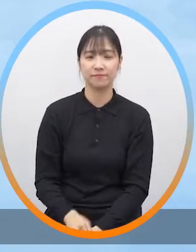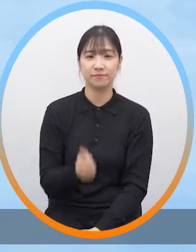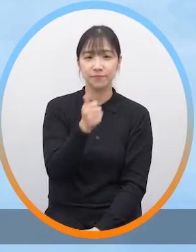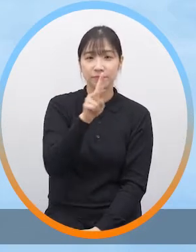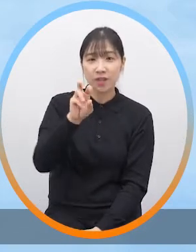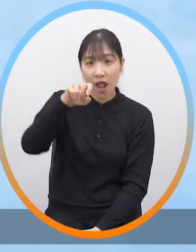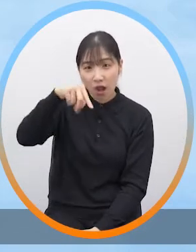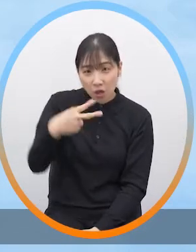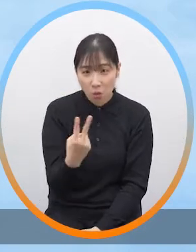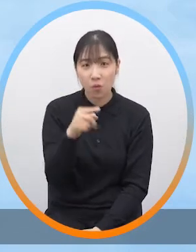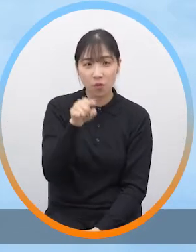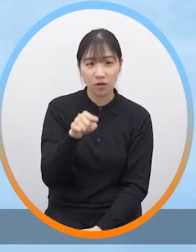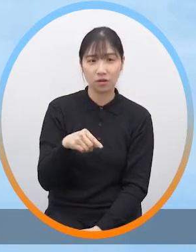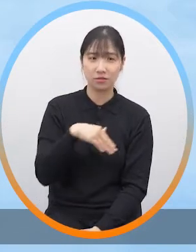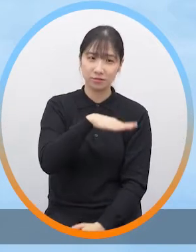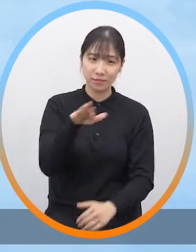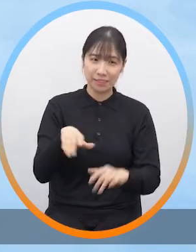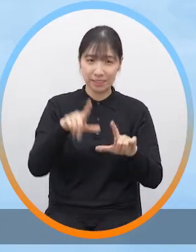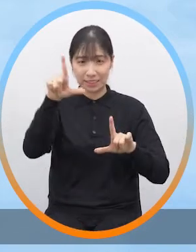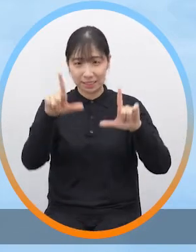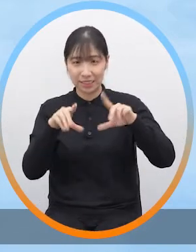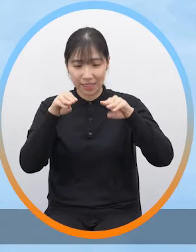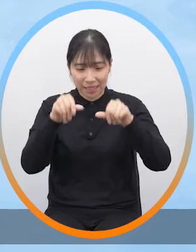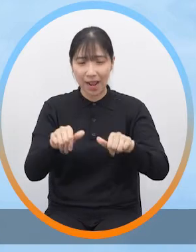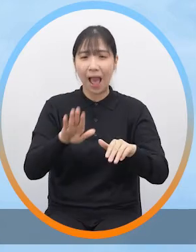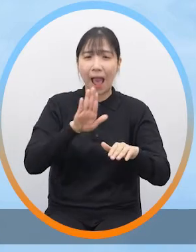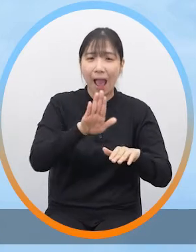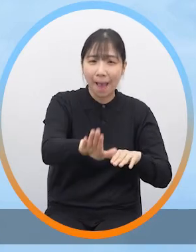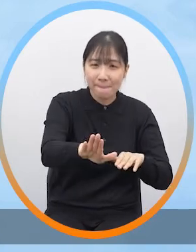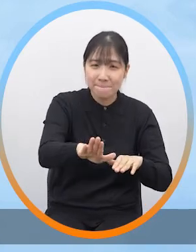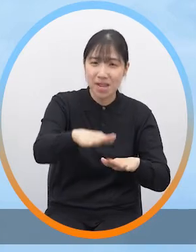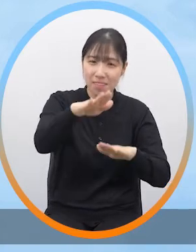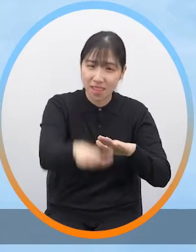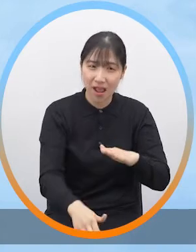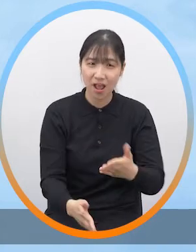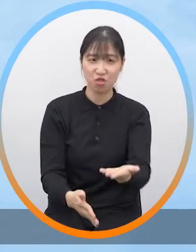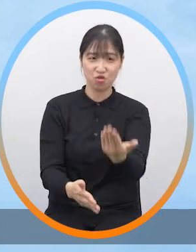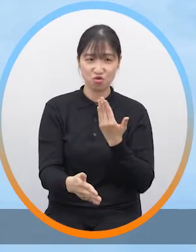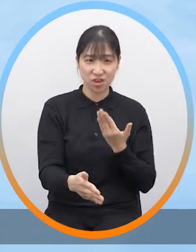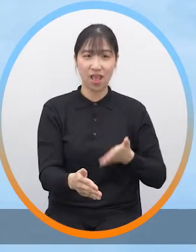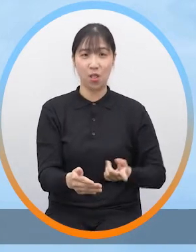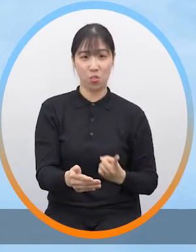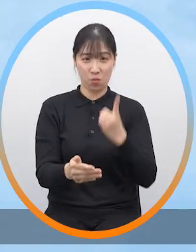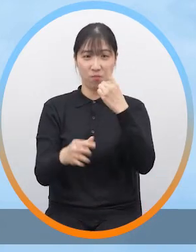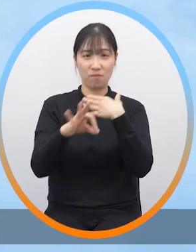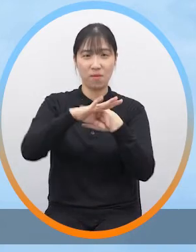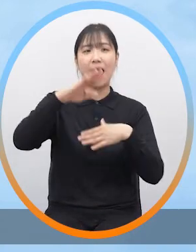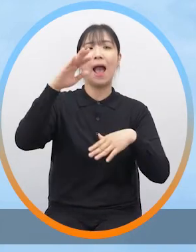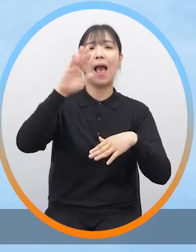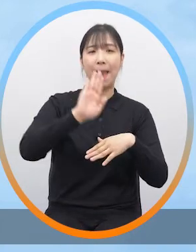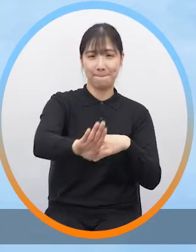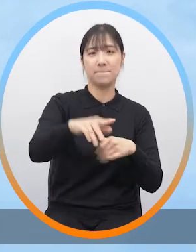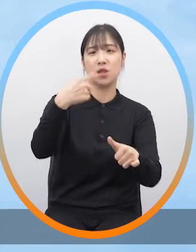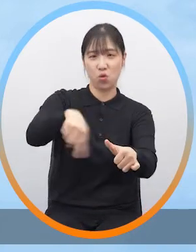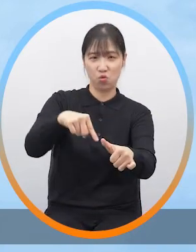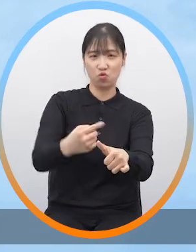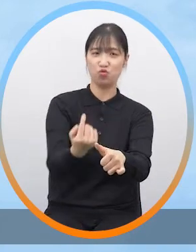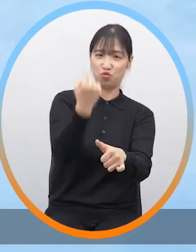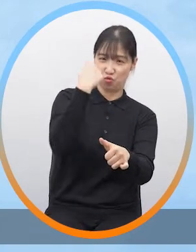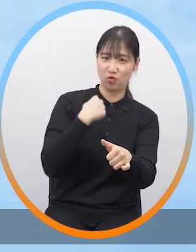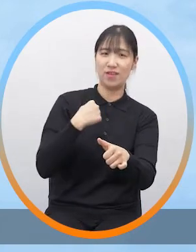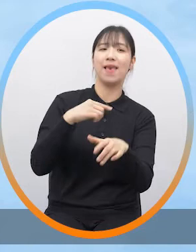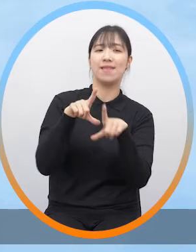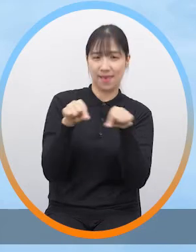향교 건물은 우리가 그 어떤 그 지형에 따라서 앞에가 낮고 뒤에가 높으면 앞에가 교육공간, 뒤에가 제사 지내는